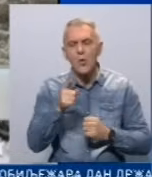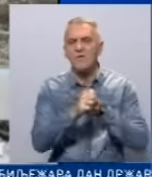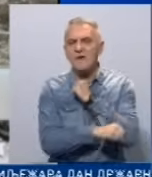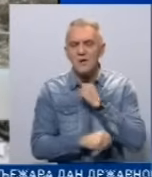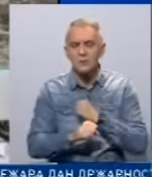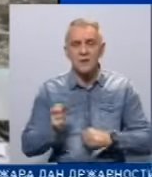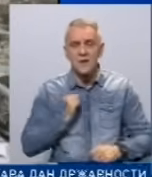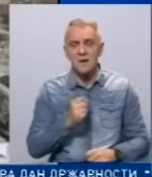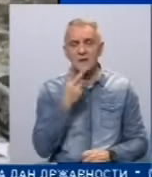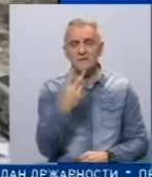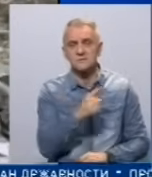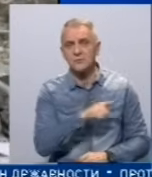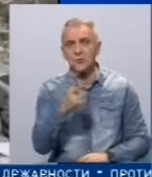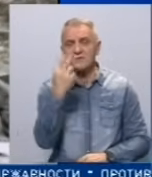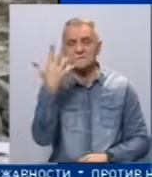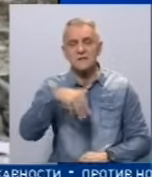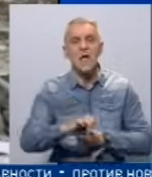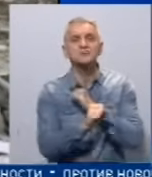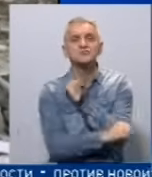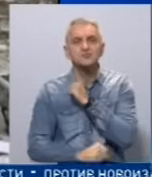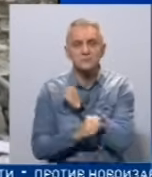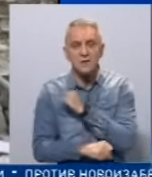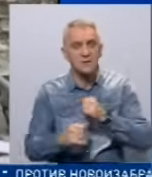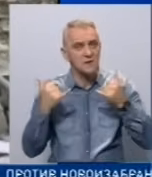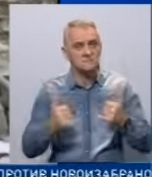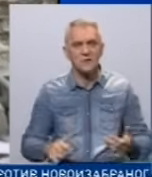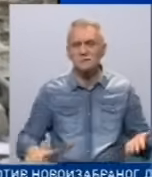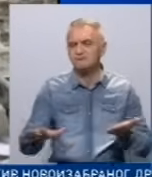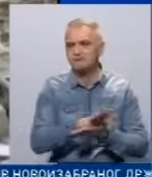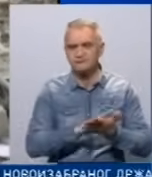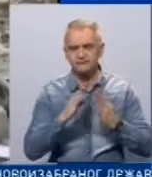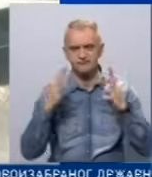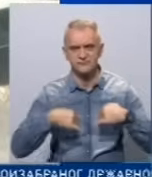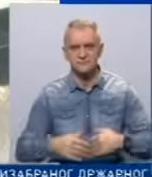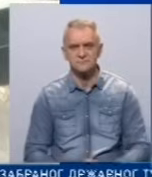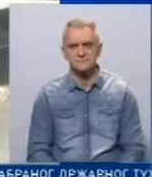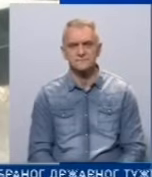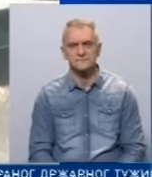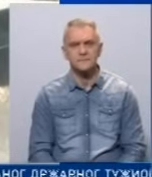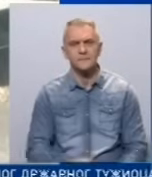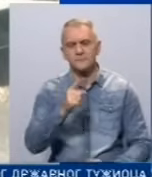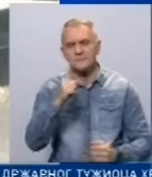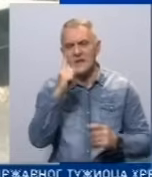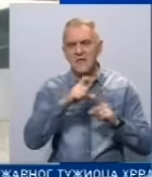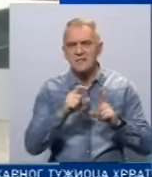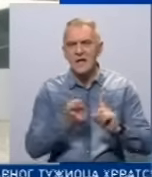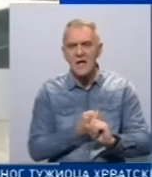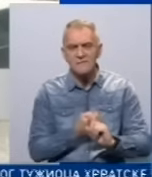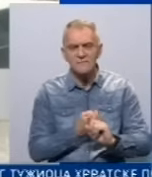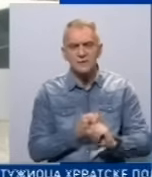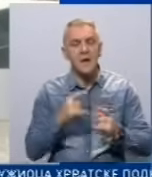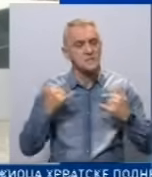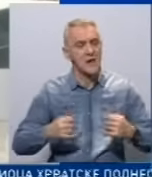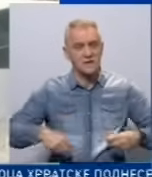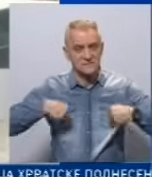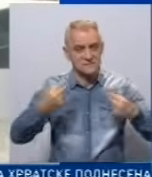imao 20 do 25 tisuća studenata, a sada je u potpunosti uništen. Portparol IDF-a Daniel Hagari danas